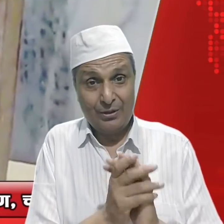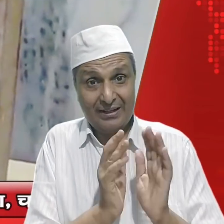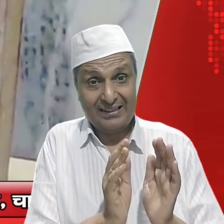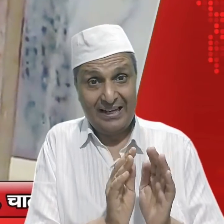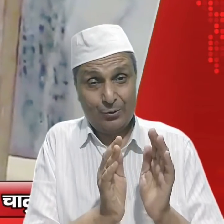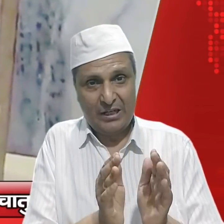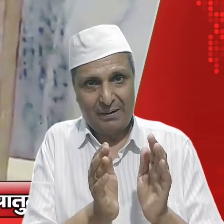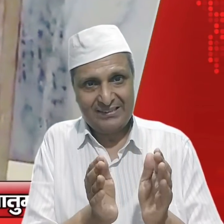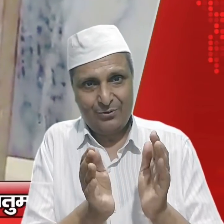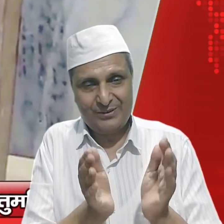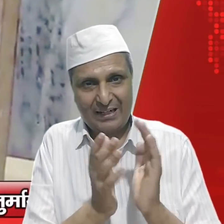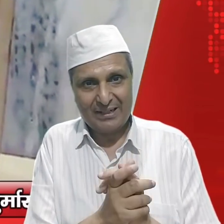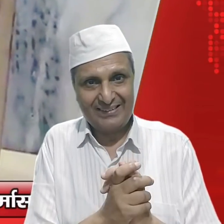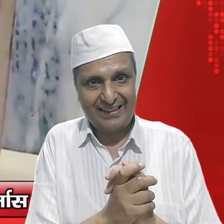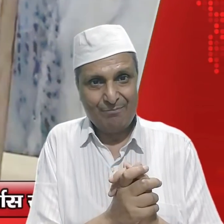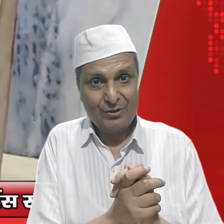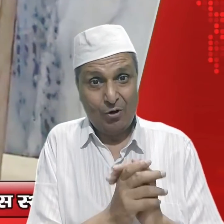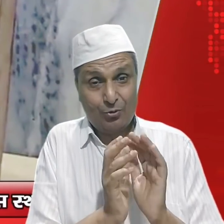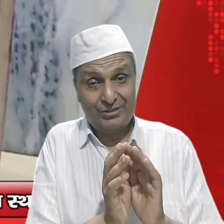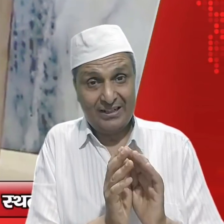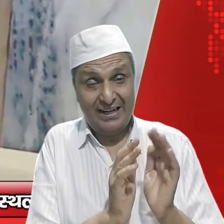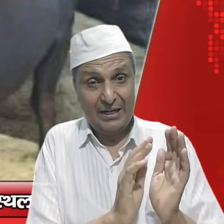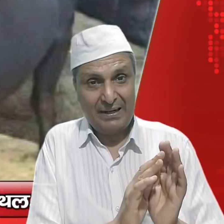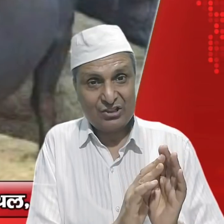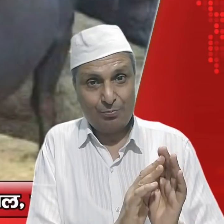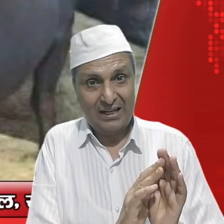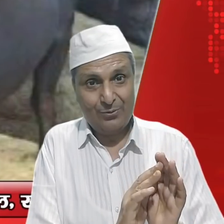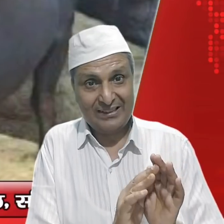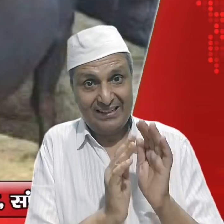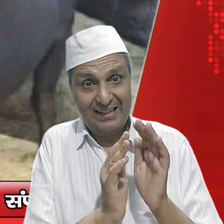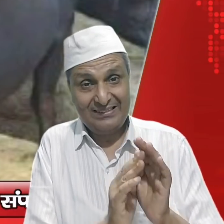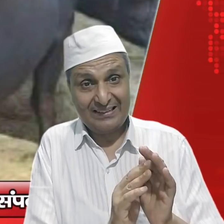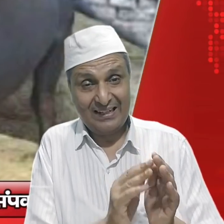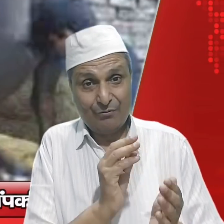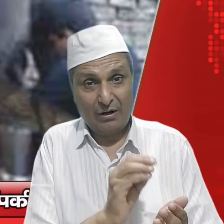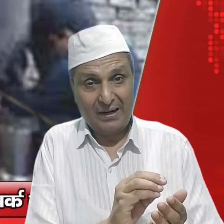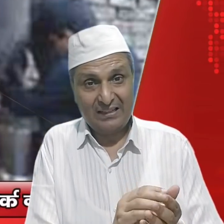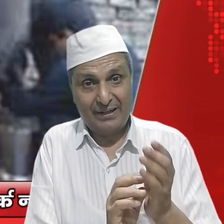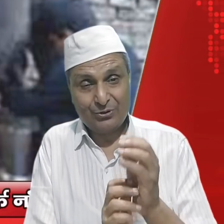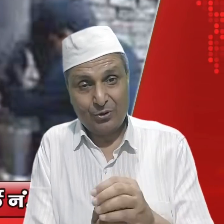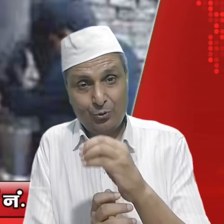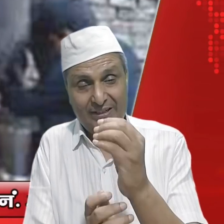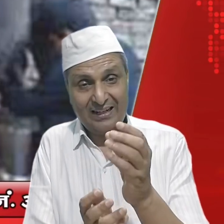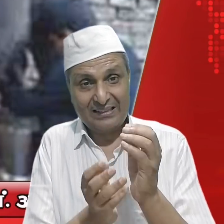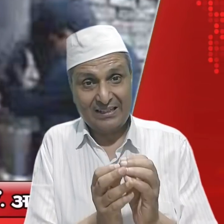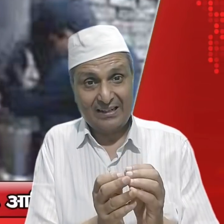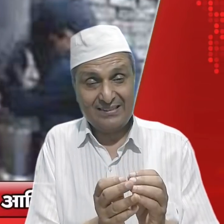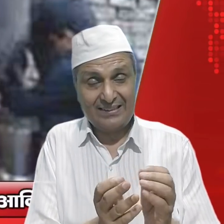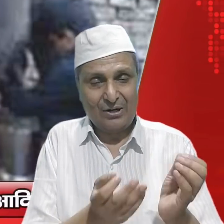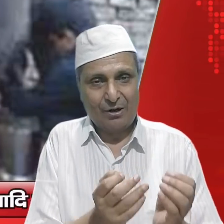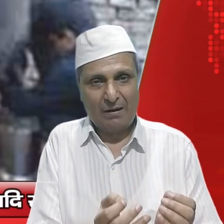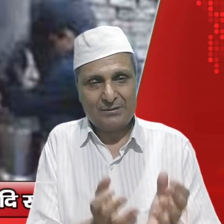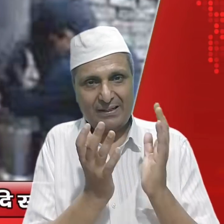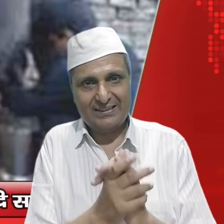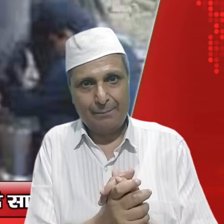आपको। कहते हैं उसके पास एक गुर्जर का मकान था और गुर्जर एक भैंस को पाले हुए था। जाता वह बांधता भैंस को और दूध निकालता, चार गाय